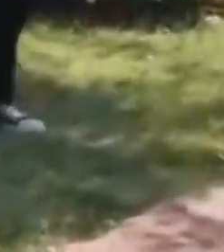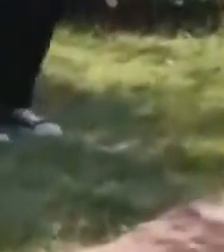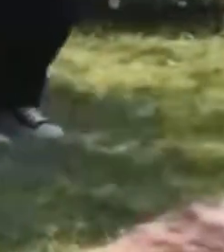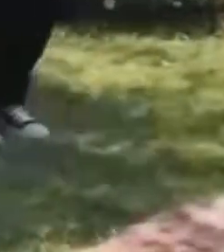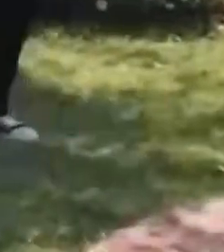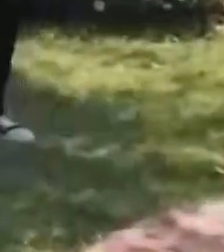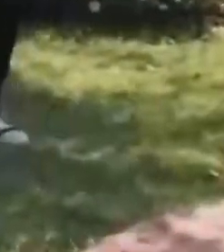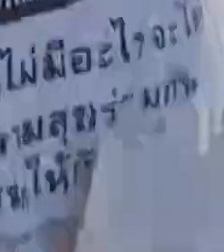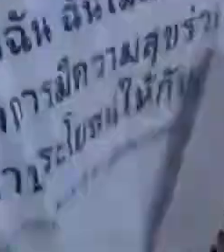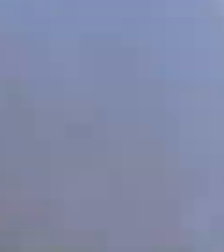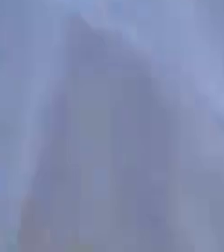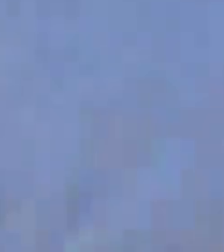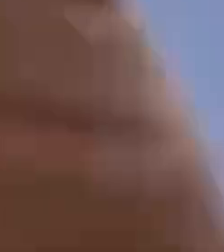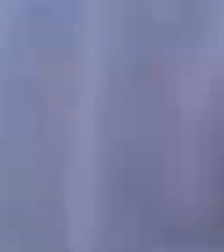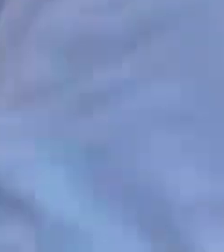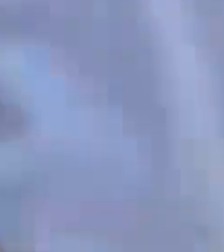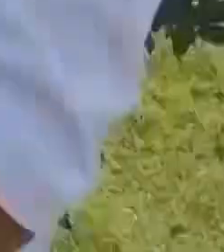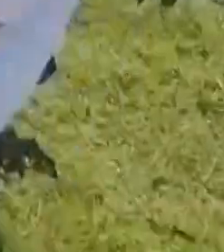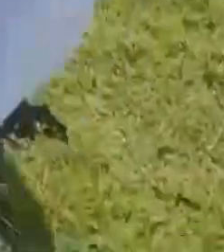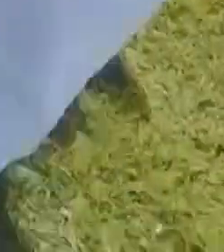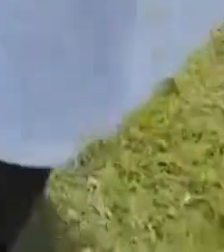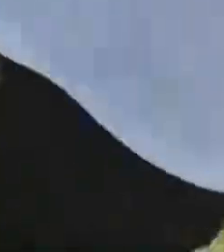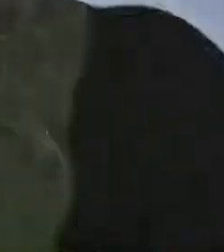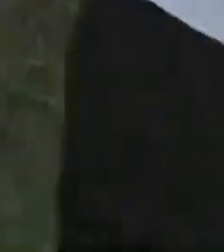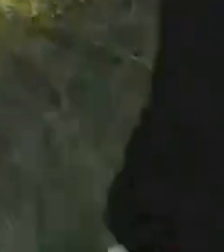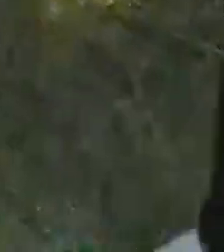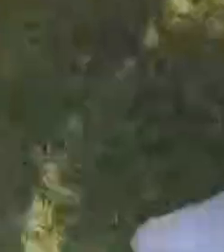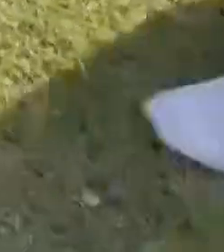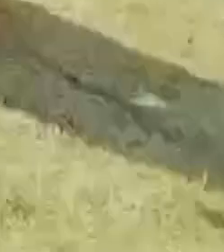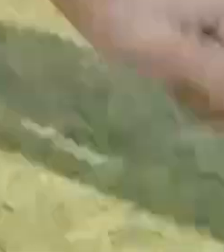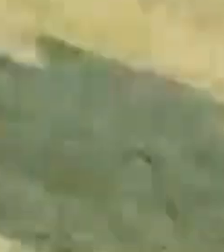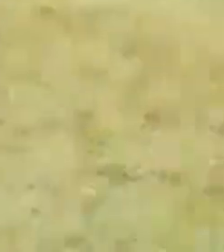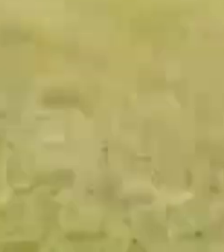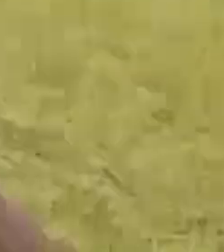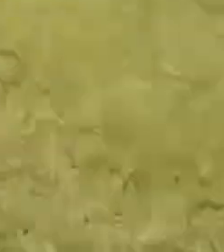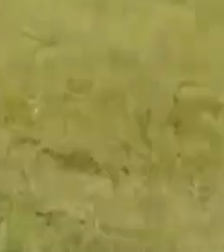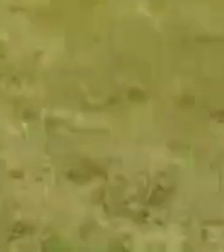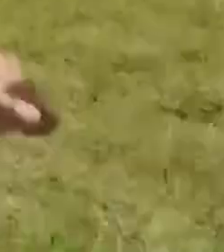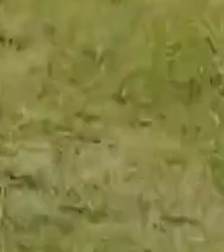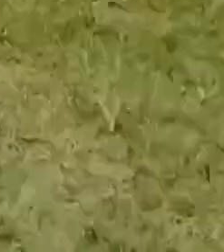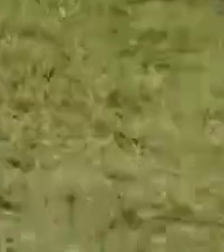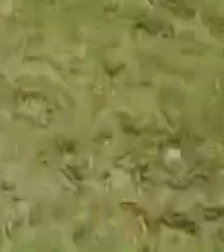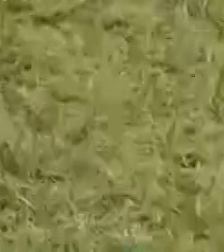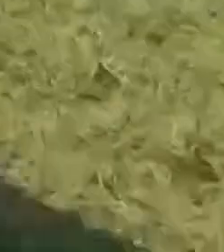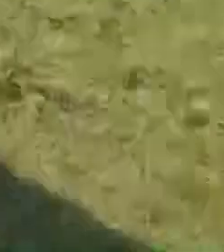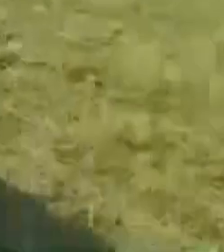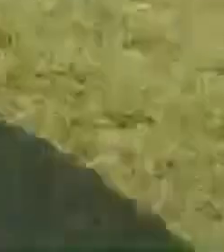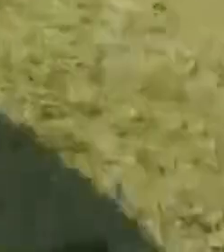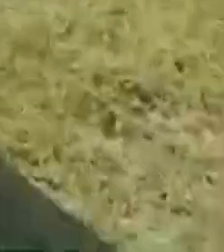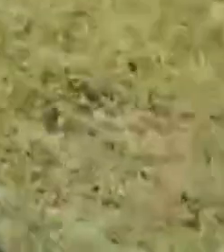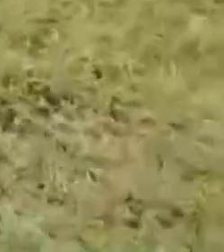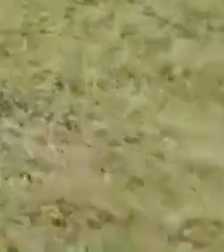ครับเร็วครับเร็วครับเร็วครับเร็วครับเร็วครับเร็วครับเร็วครับเร็วครับเร็วครับเร็วครับเร็วครับเร็วครับเร็วครับเร็วครับเร็วครับเร็วครับเร็วครับเร็วครับเร็วครับเร็วครับ